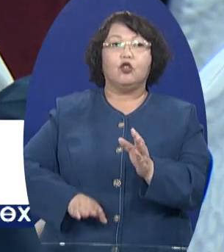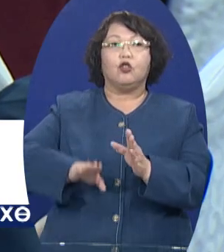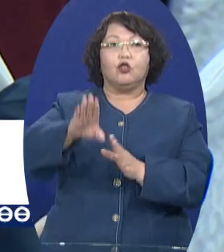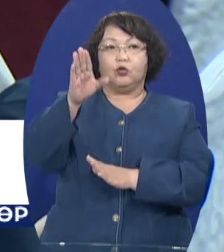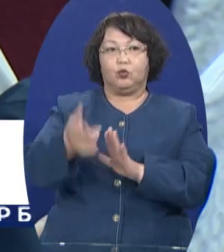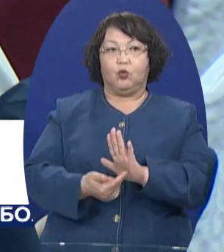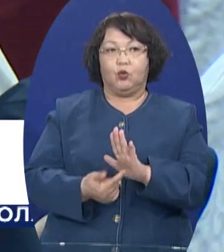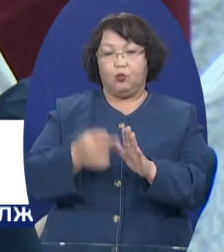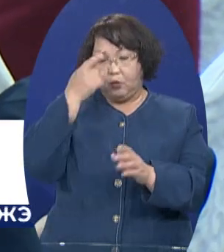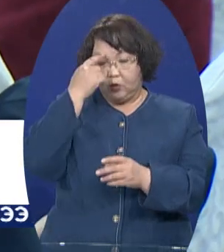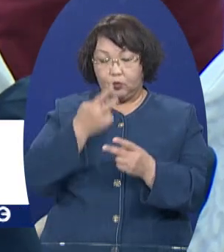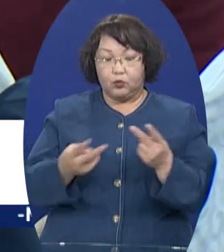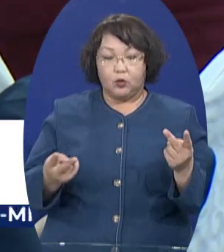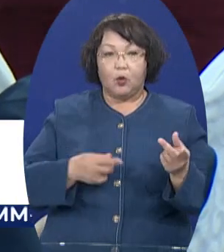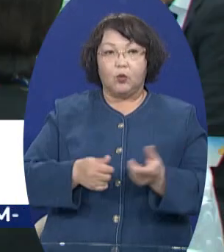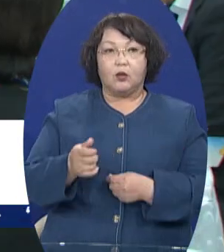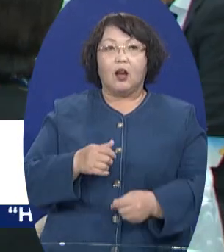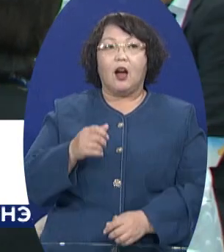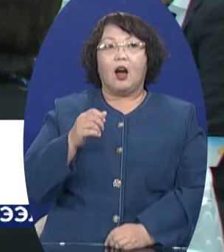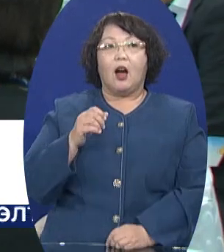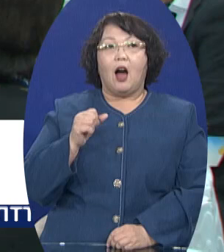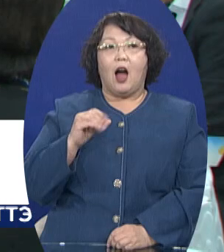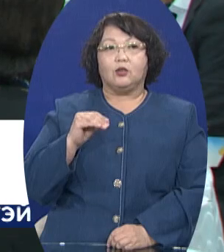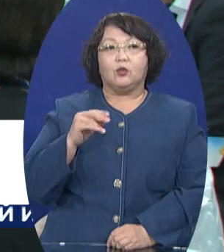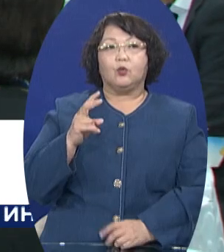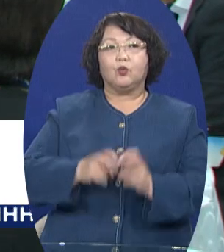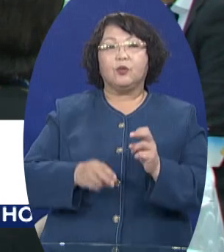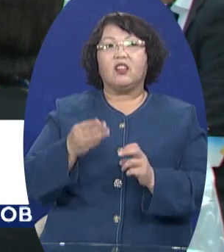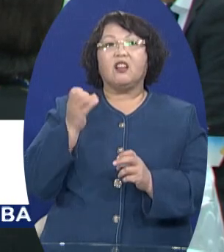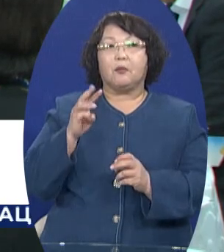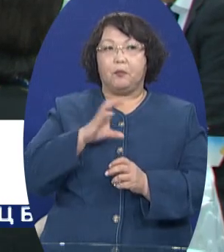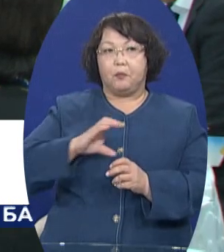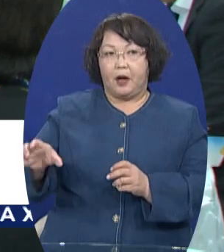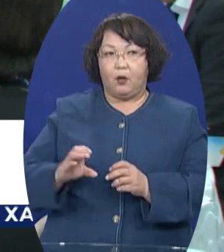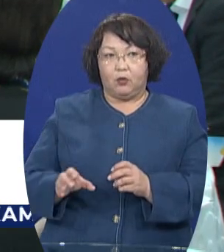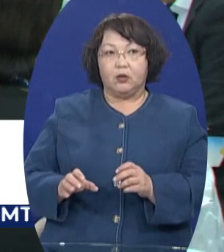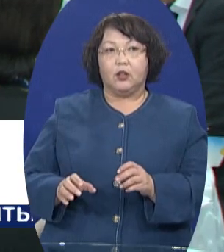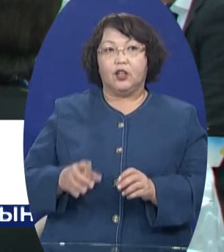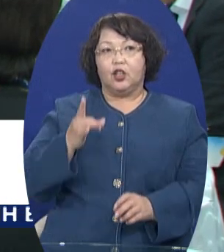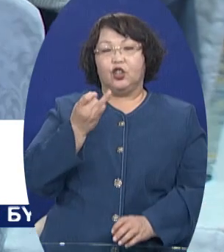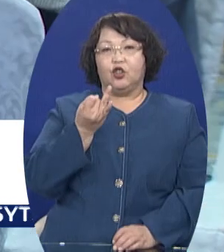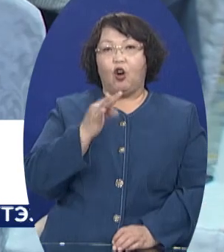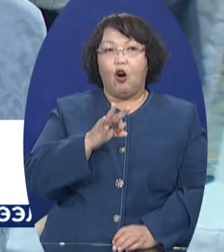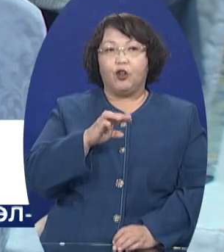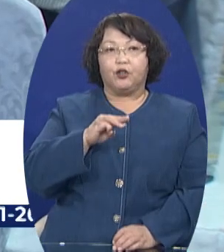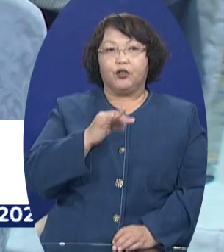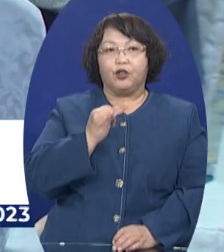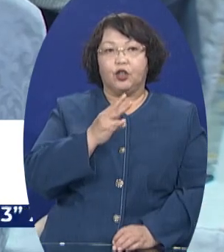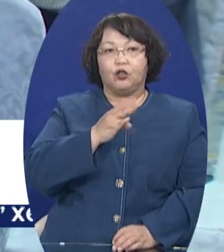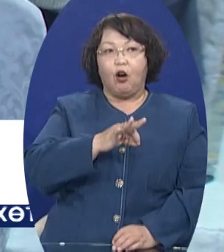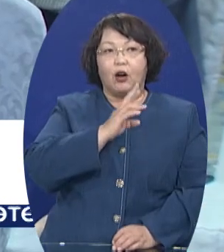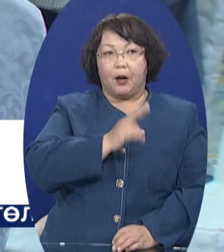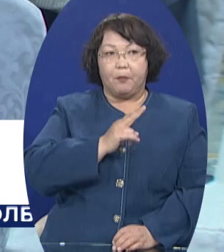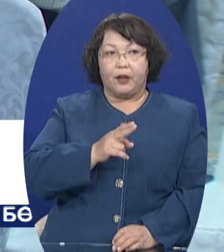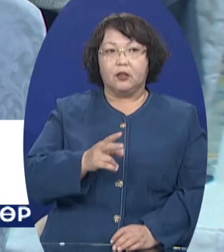Монголын үндэсний худалдаа аж үйлдвэрийн танхим Rio Tinto Монгол компанитай хамтран бизнес эрхлэгчдэд ёс зүйтэй бизнесийн талаарх мэдлэг